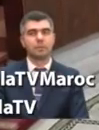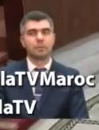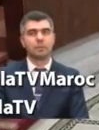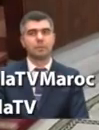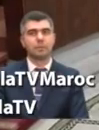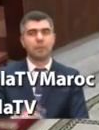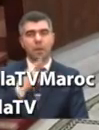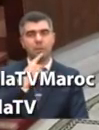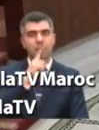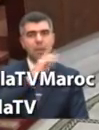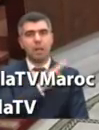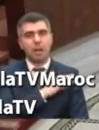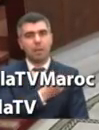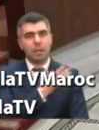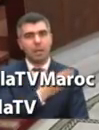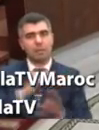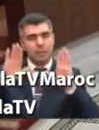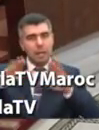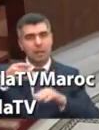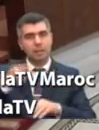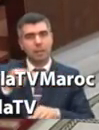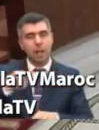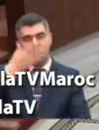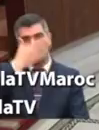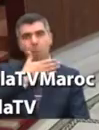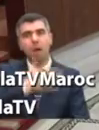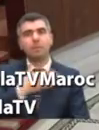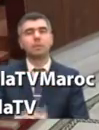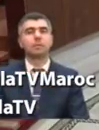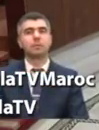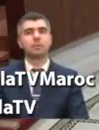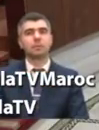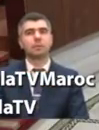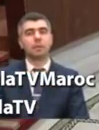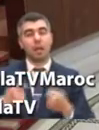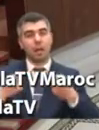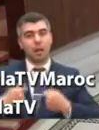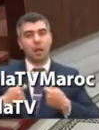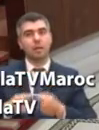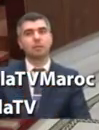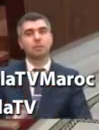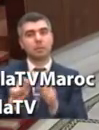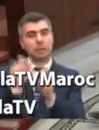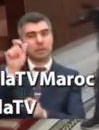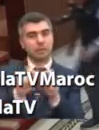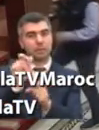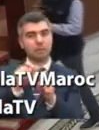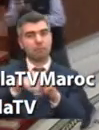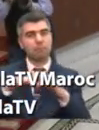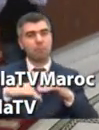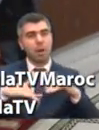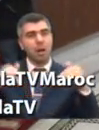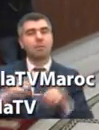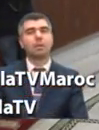بسم الله الرحمن الرحيم، والصلاة والسلام على أشرف المرسلين. السيد الرئيس، إخواني أخواتي النواب